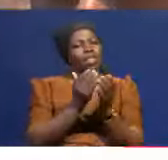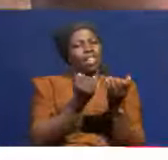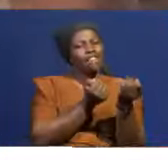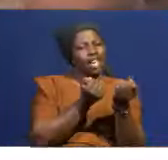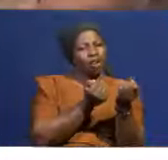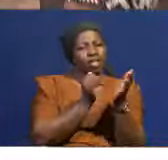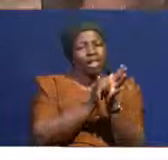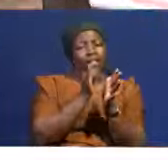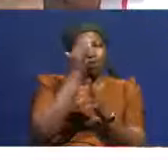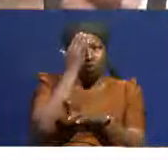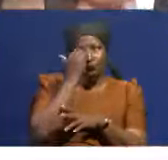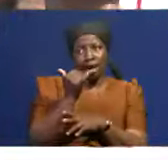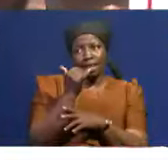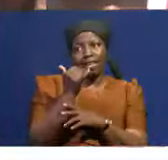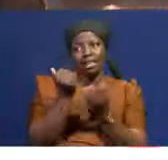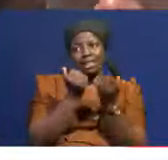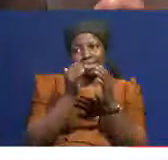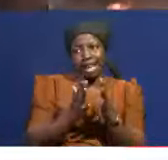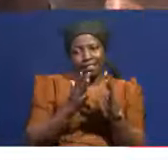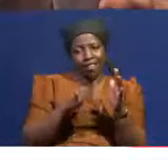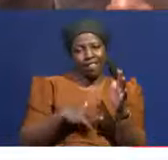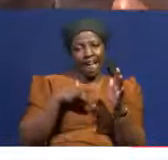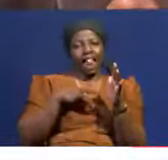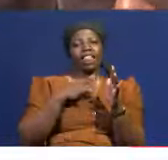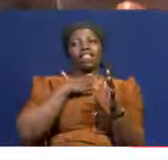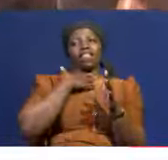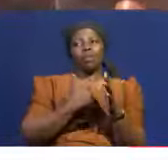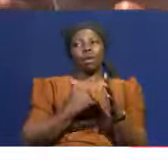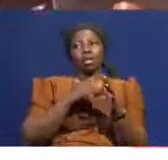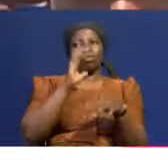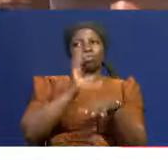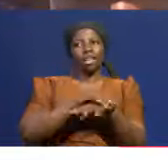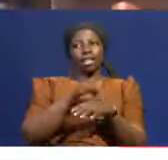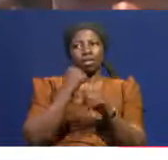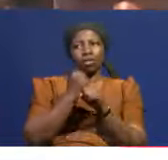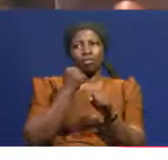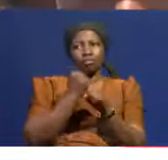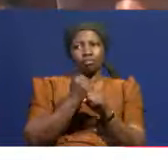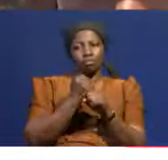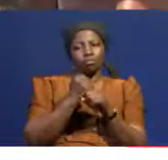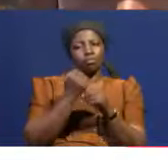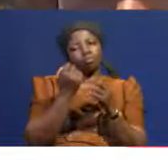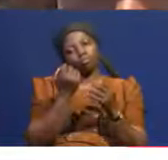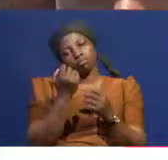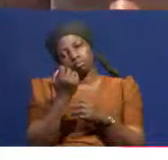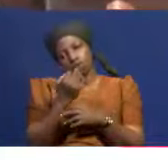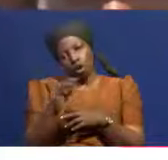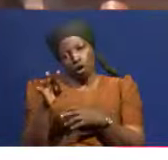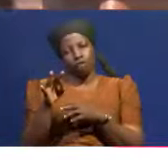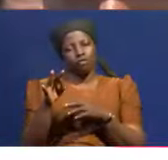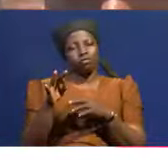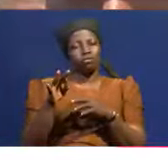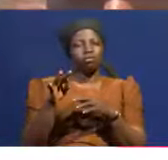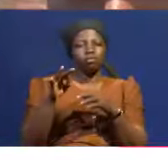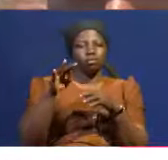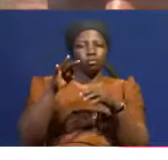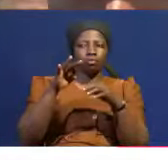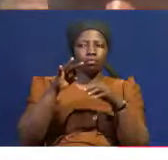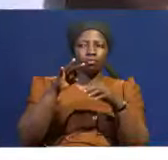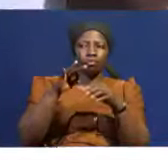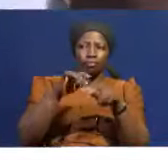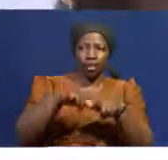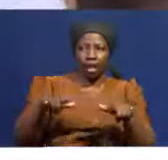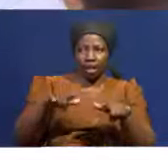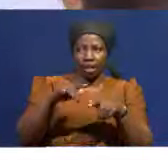ya hiyo ndio madereva wanakuwa tempted kuchukua hizi makazi kwenda offline na wanaendelea kuhatarisha maisha